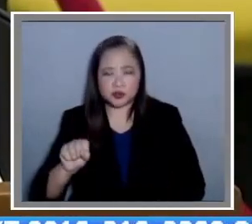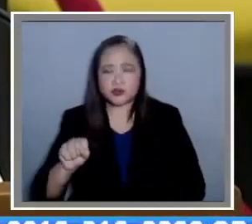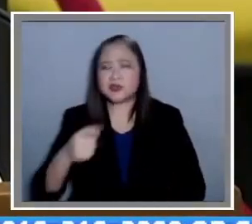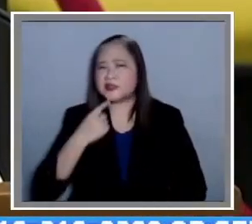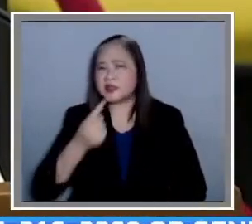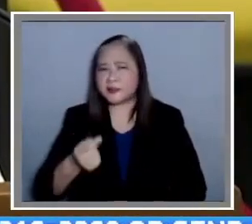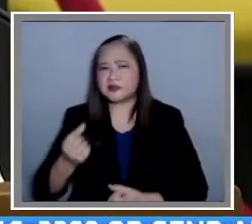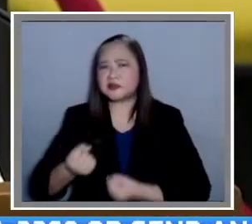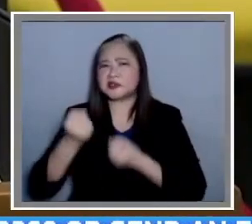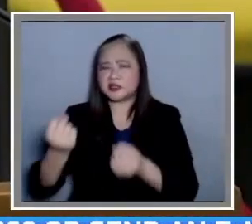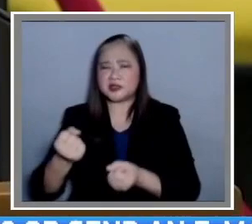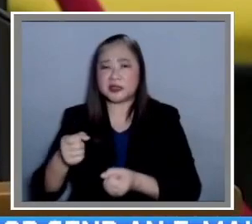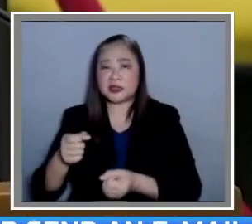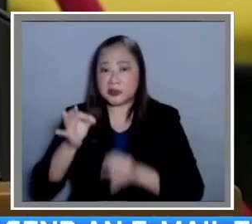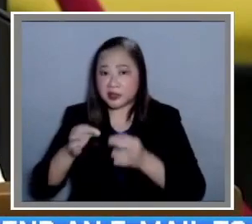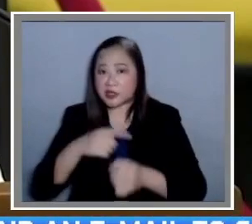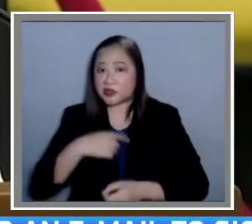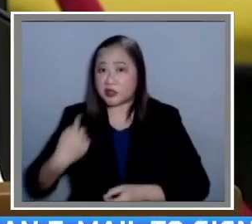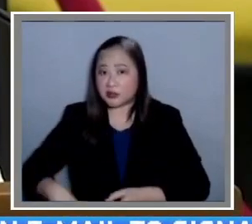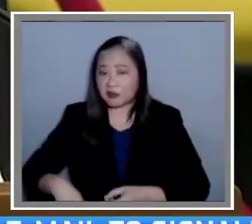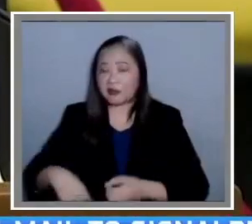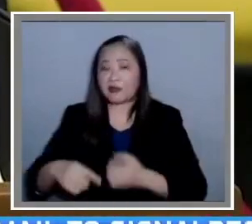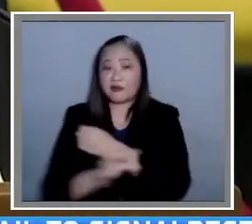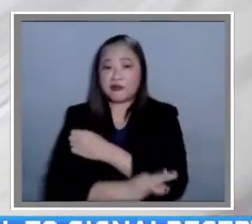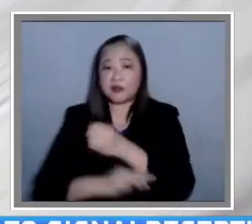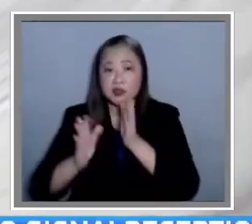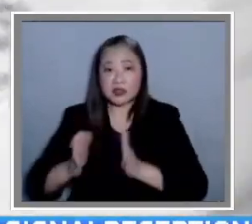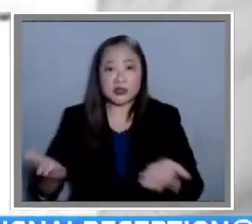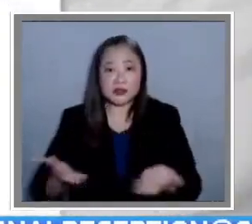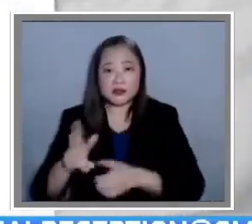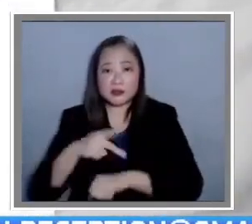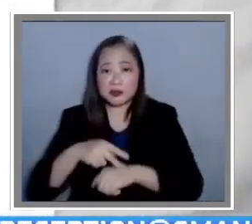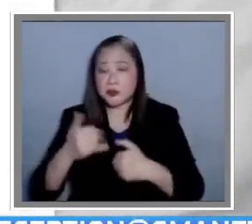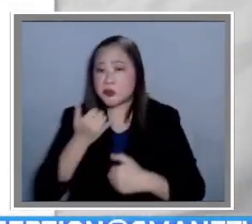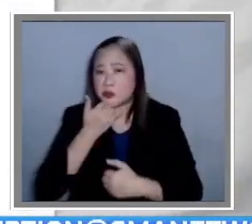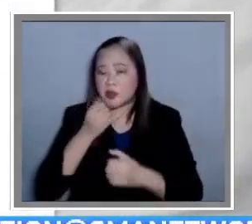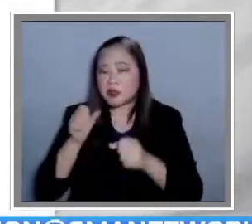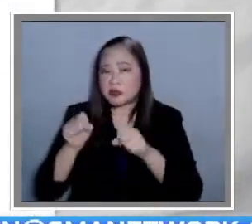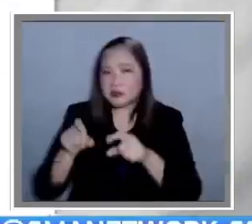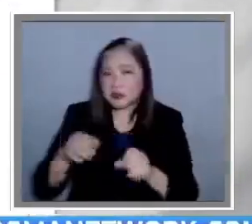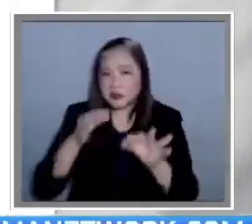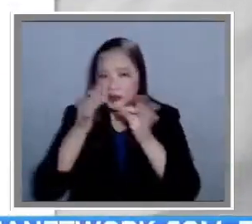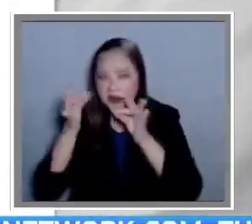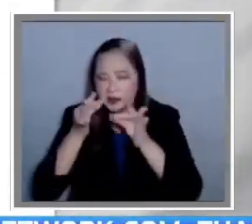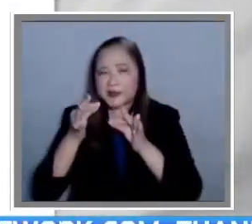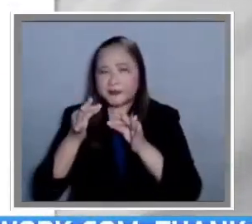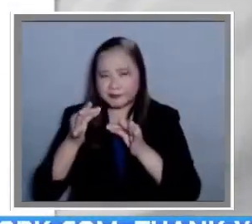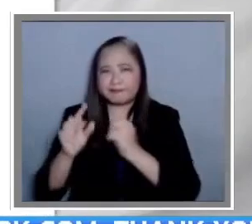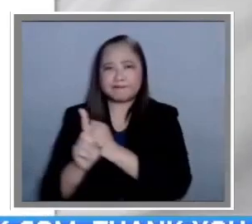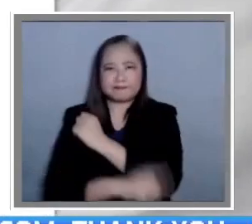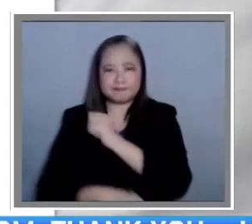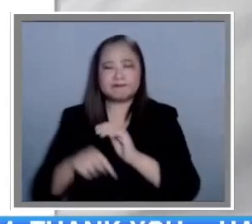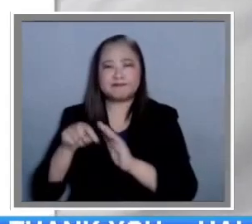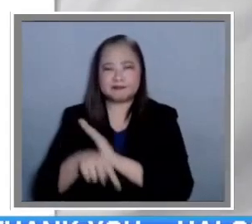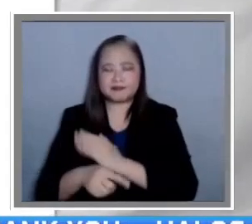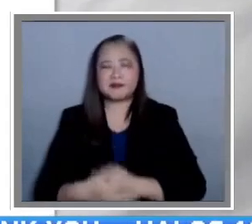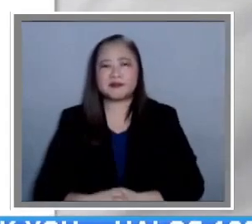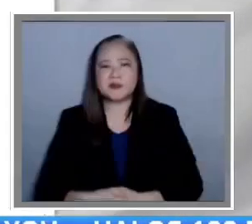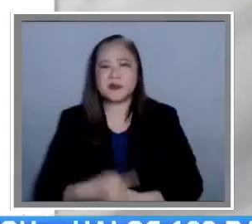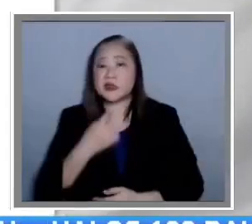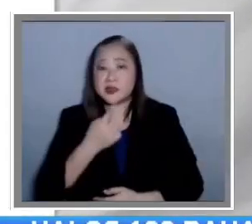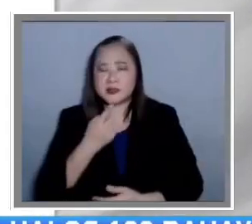nahatulan sa Pilipinas dahil sa illegal drug trade hiling ni Rodriguez sa Kongreso Ipasa ang House Bill